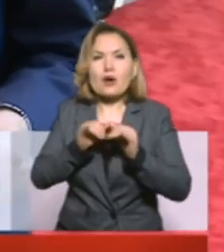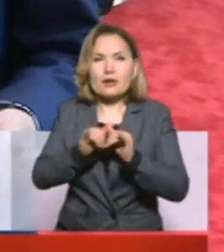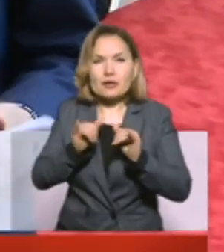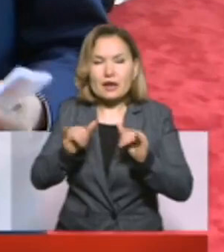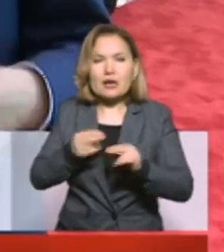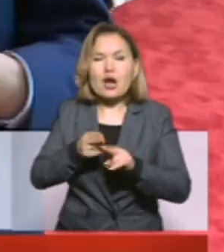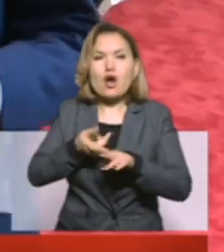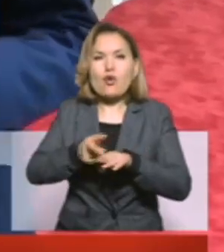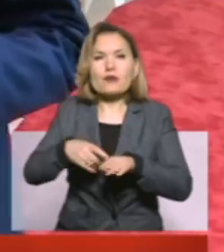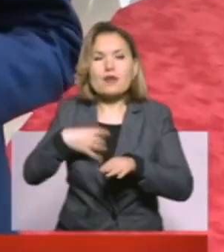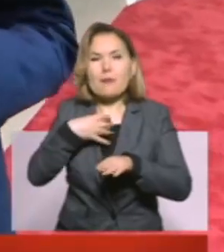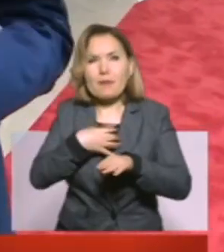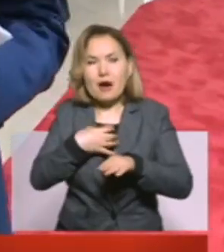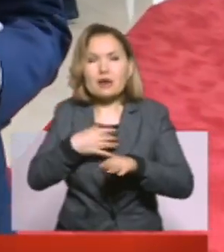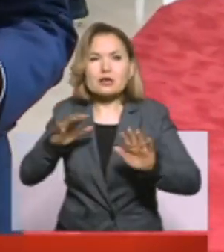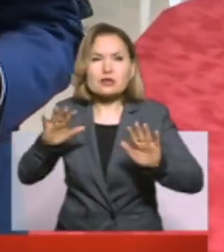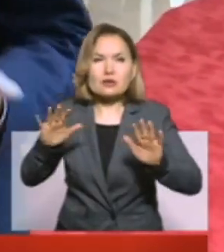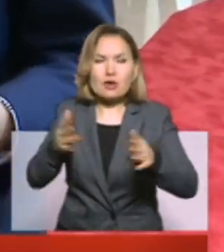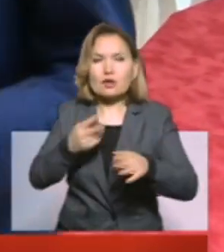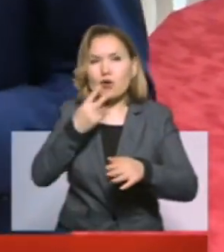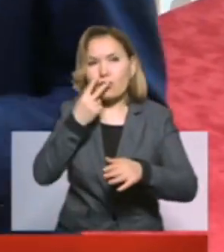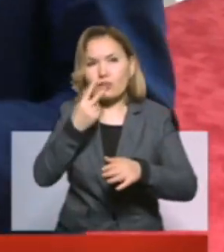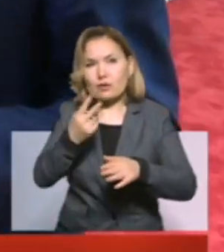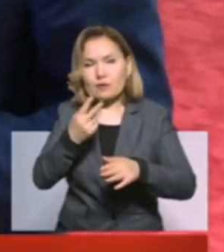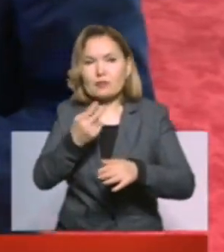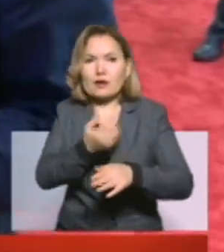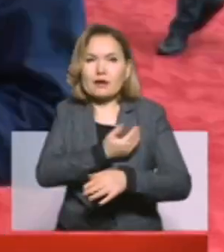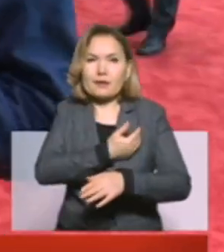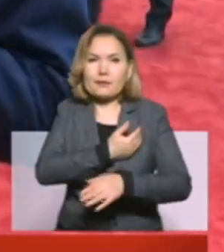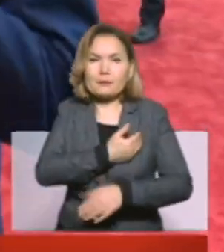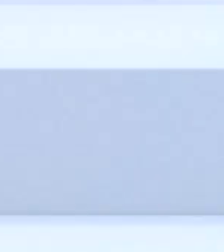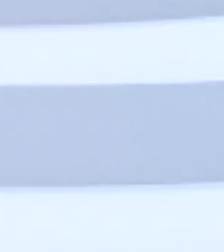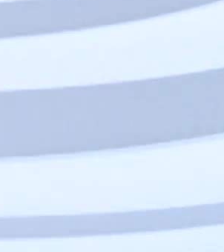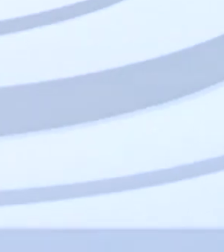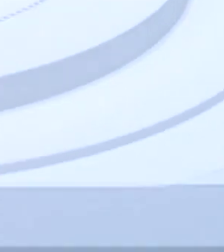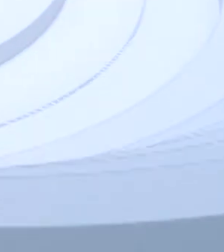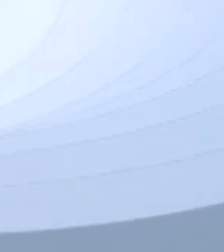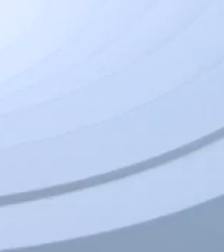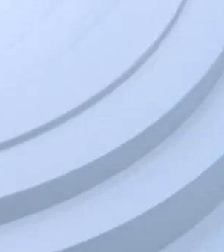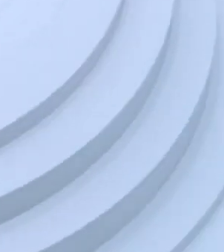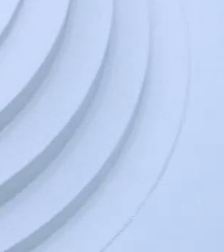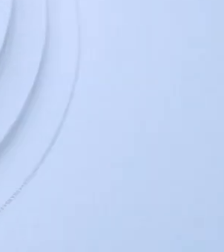жолындағы маңызды бір оқиғаға айналады деп сенем.